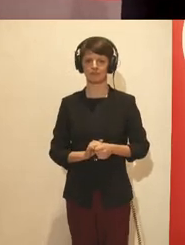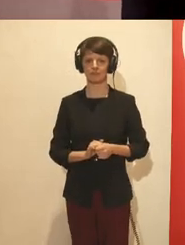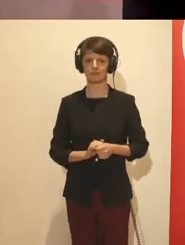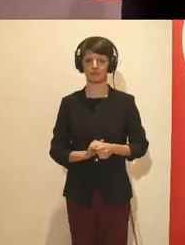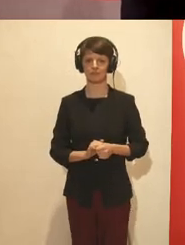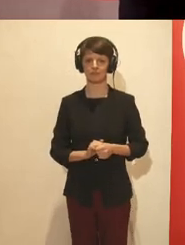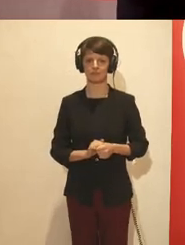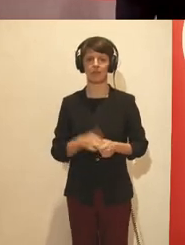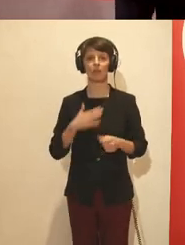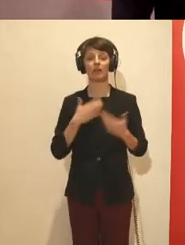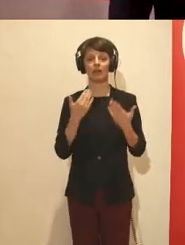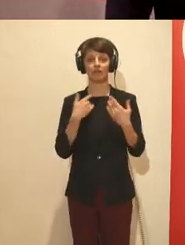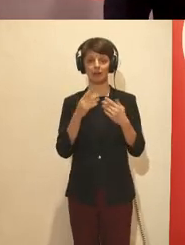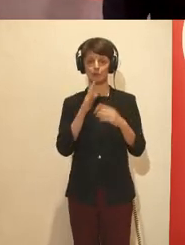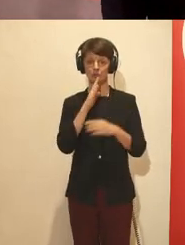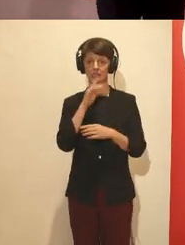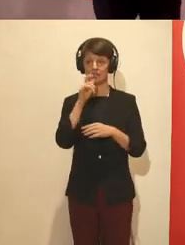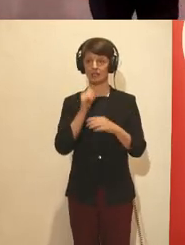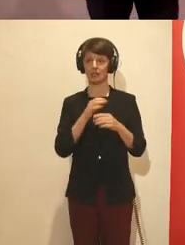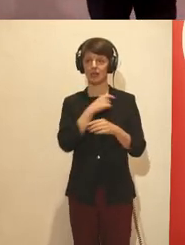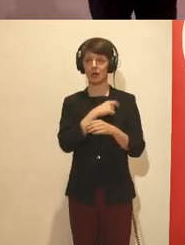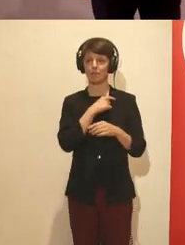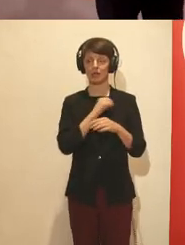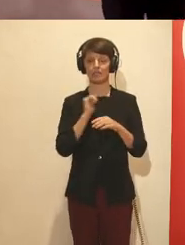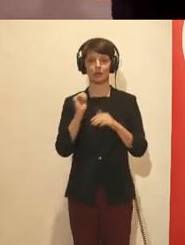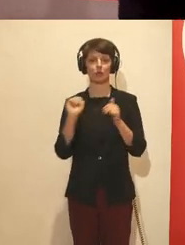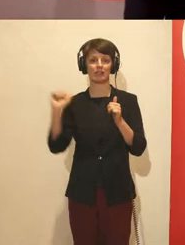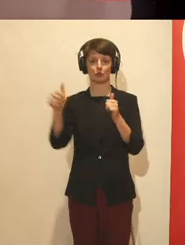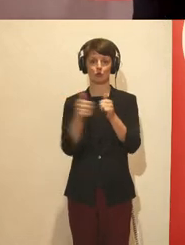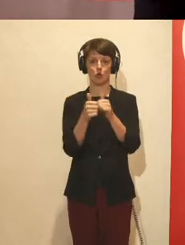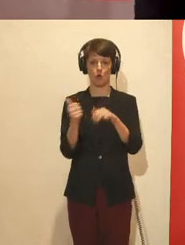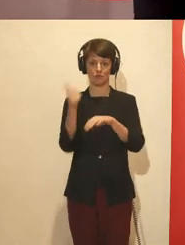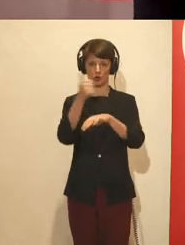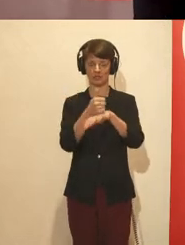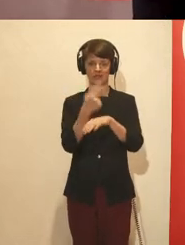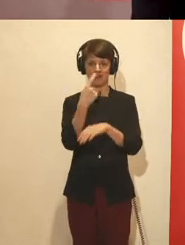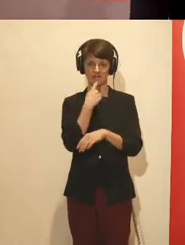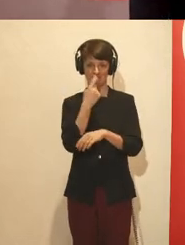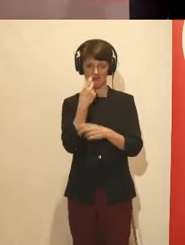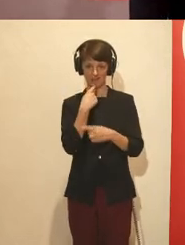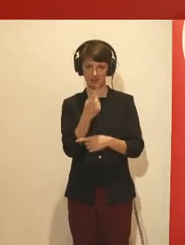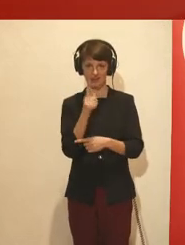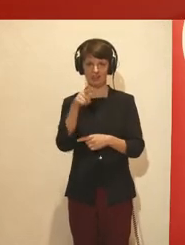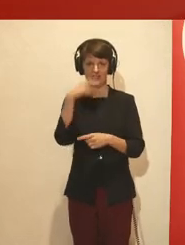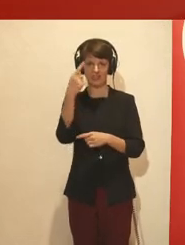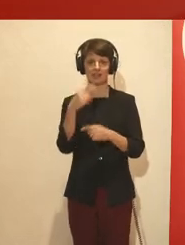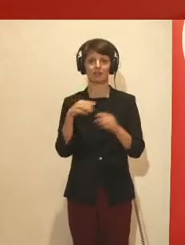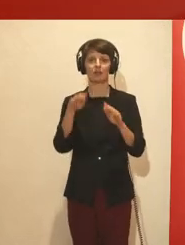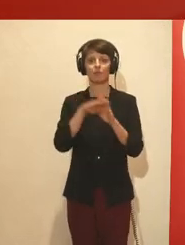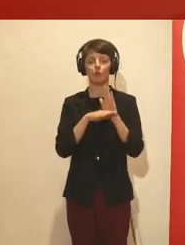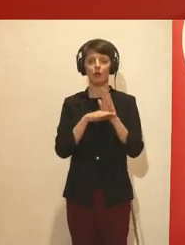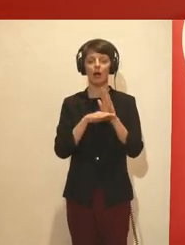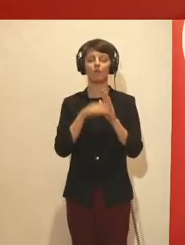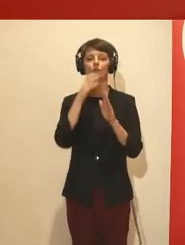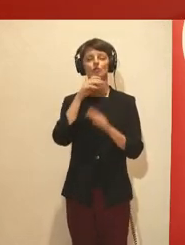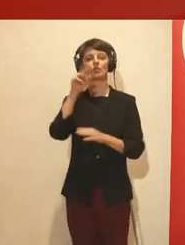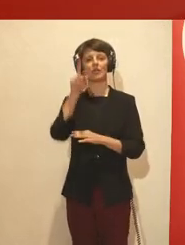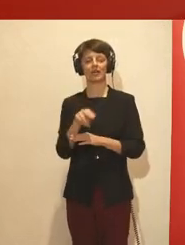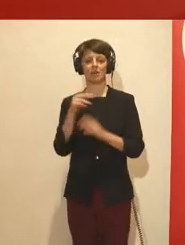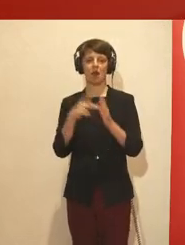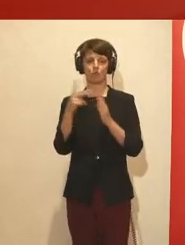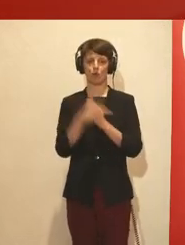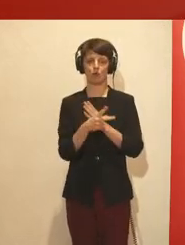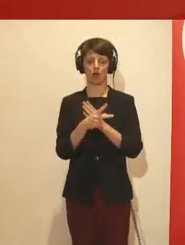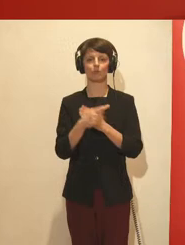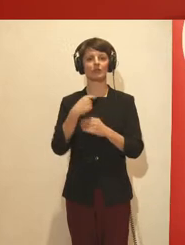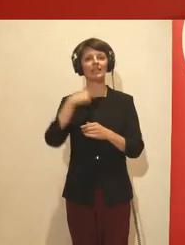meiner bewerbungsrede in als parteivorsitzender als co vorsitzende eines gesagt das nächste programm der spd wird ein digitales programm sein und damit